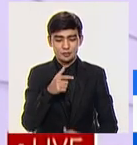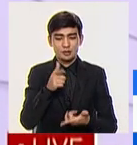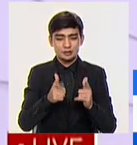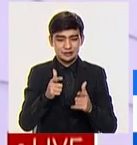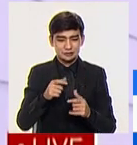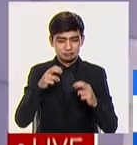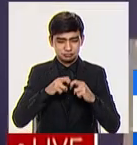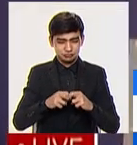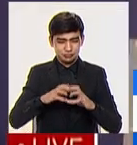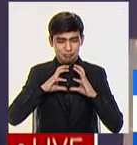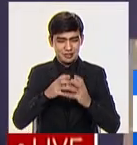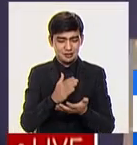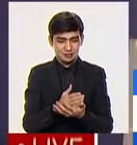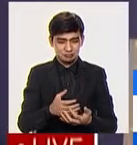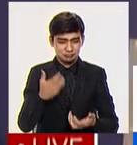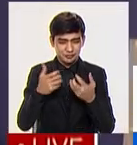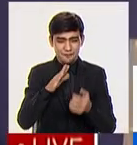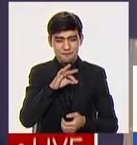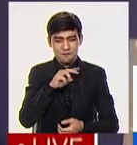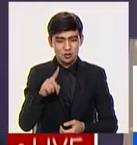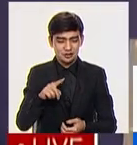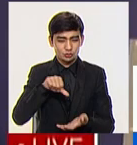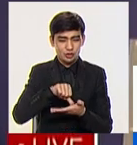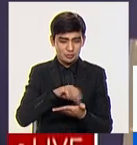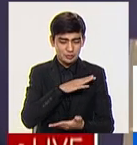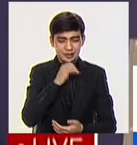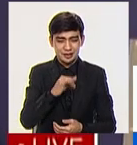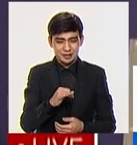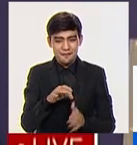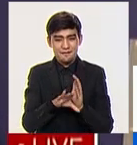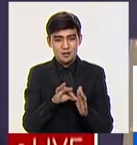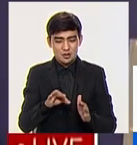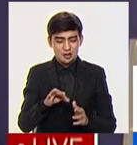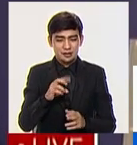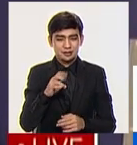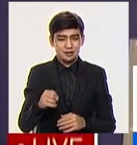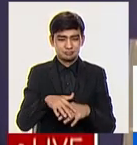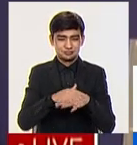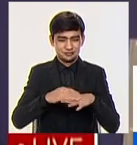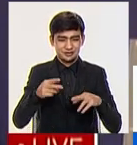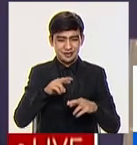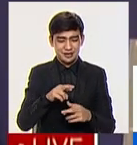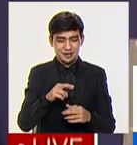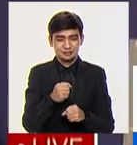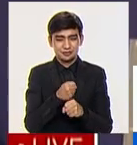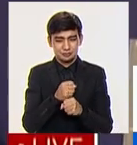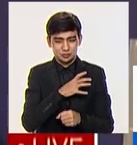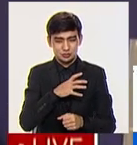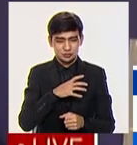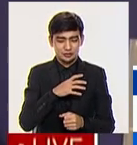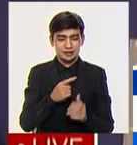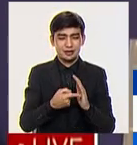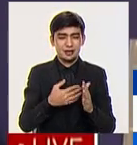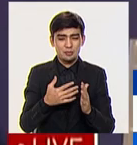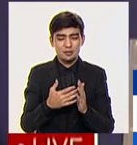международное исследование с участием ВОЗ. И выборка населения проведена с учетом вот требований